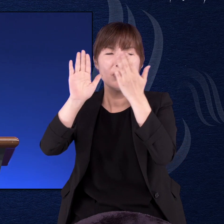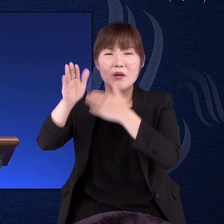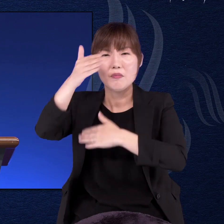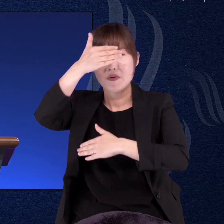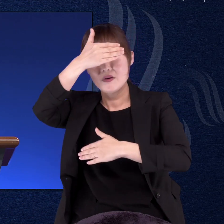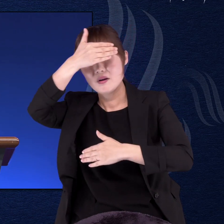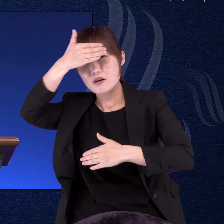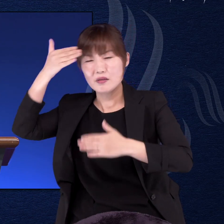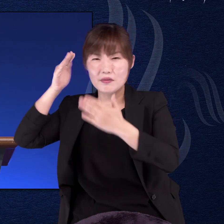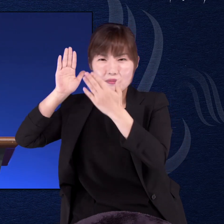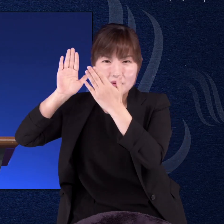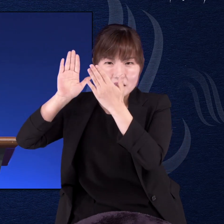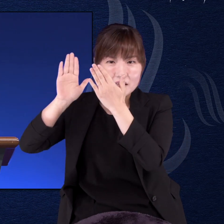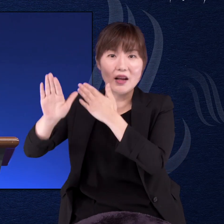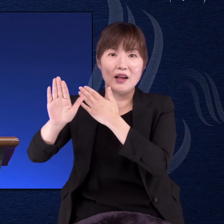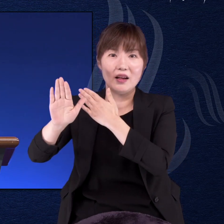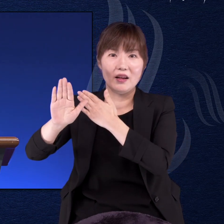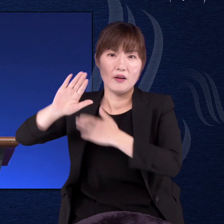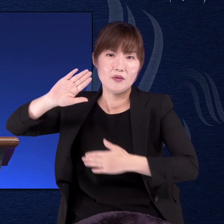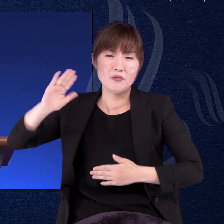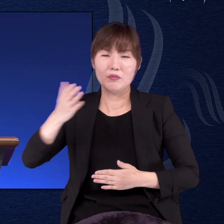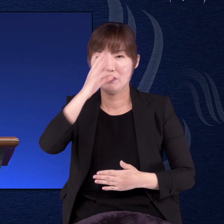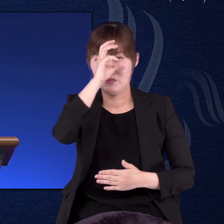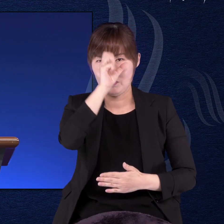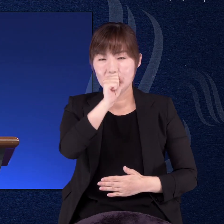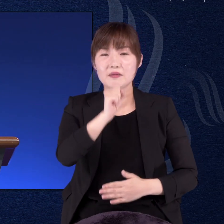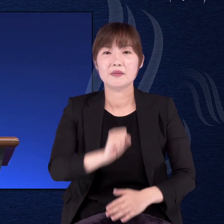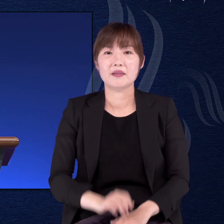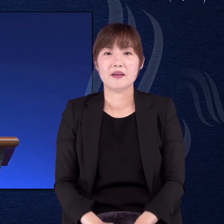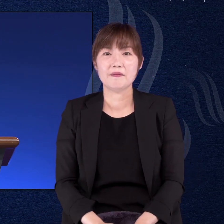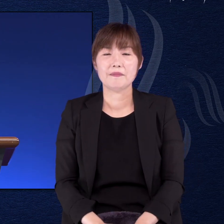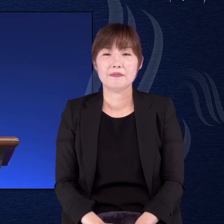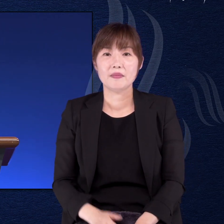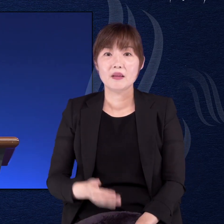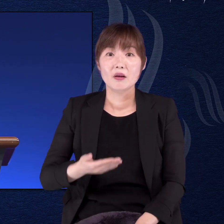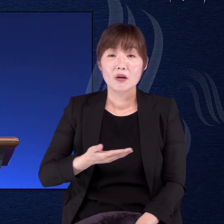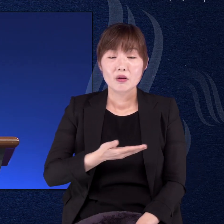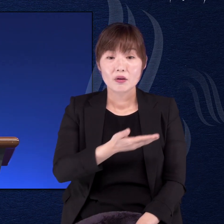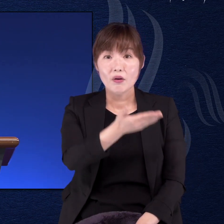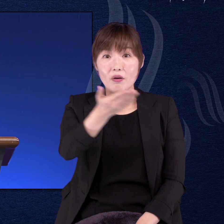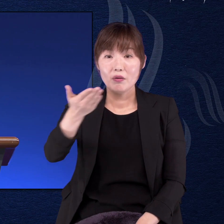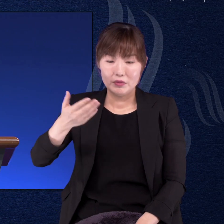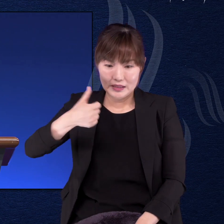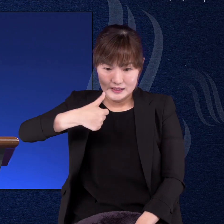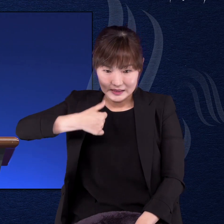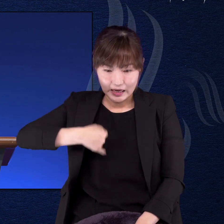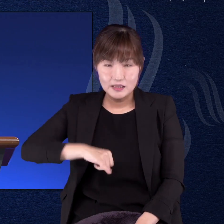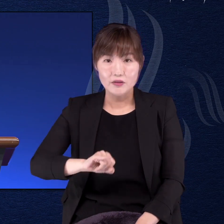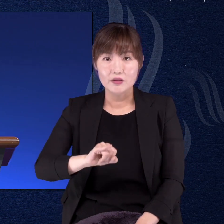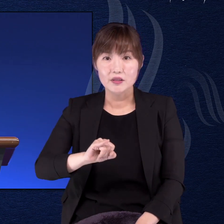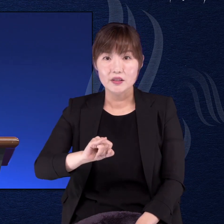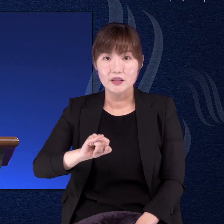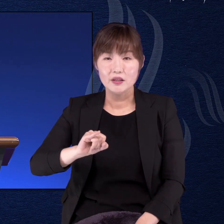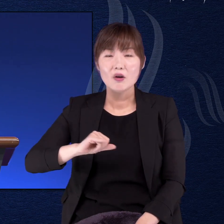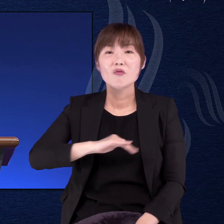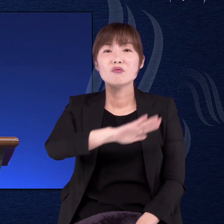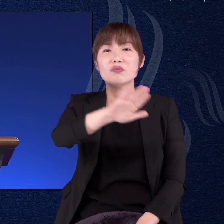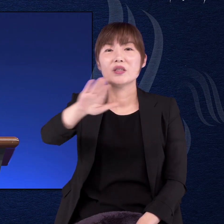우리의 아이들이 다음 세대입니다. 우리의 미래입니다. 무엇보다 중요한 건